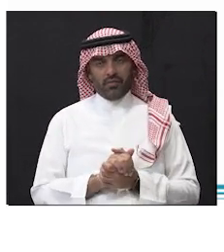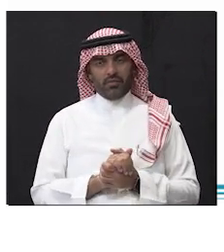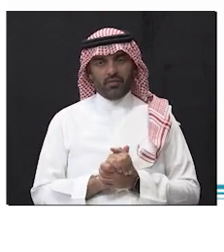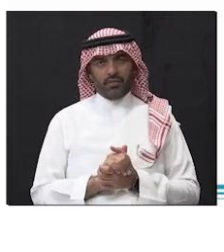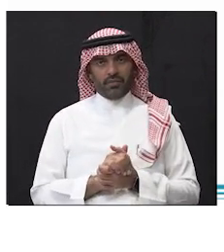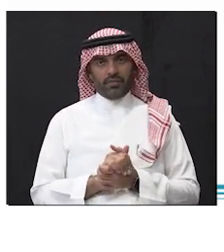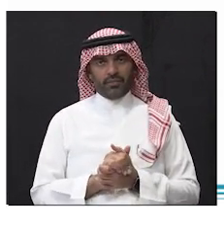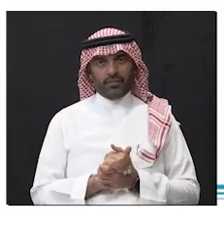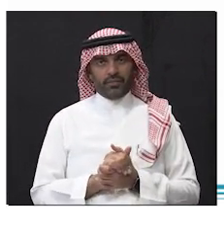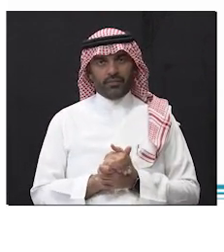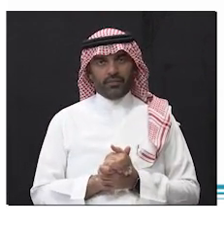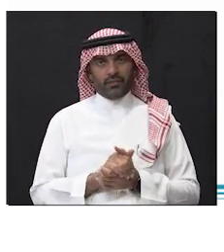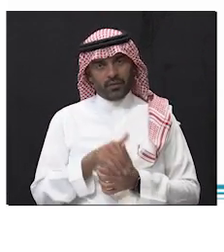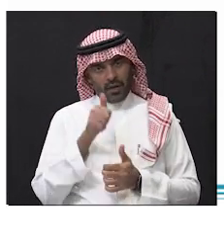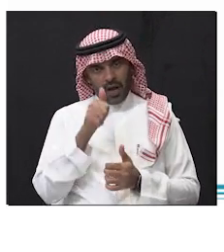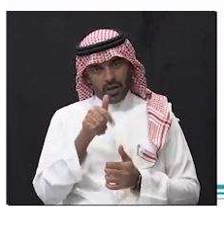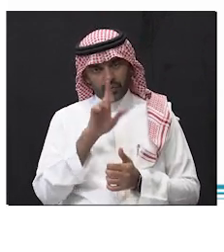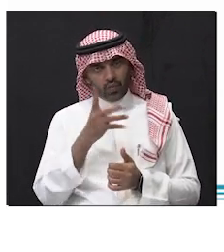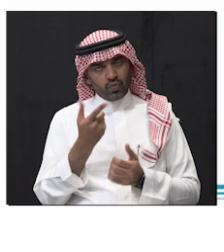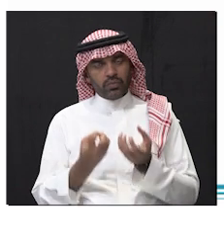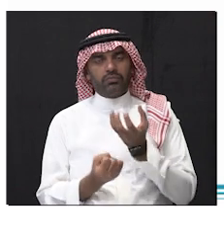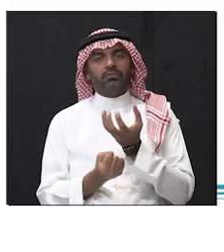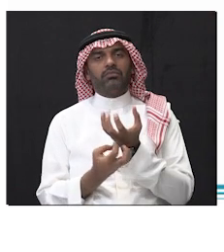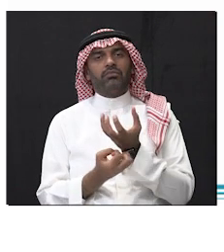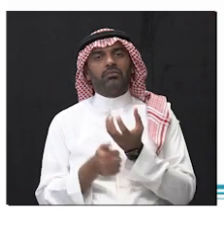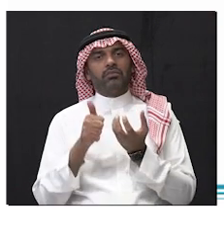أو عدم إصابة الإنسان فيها.